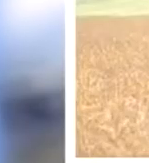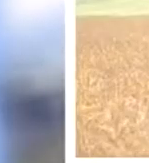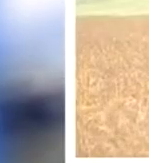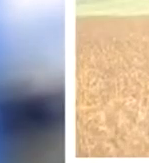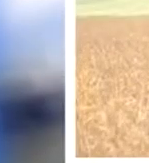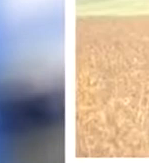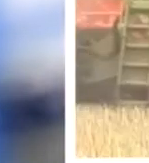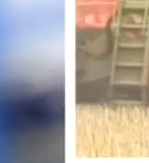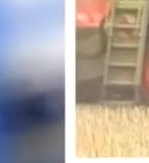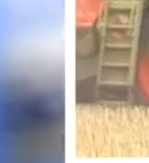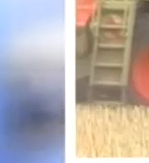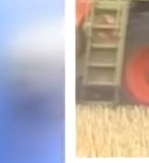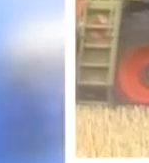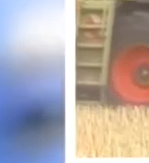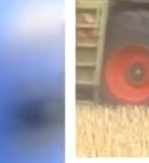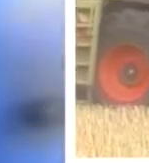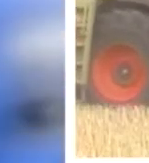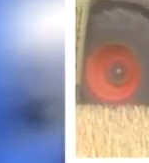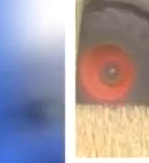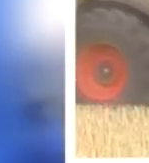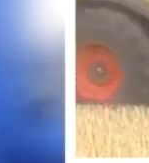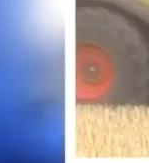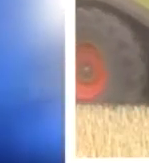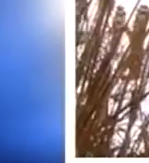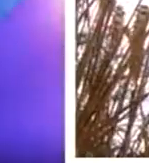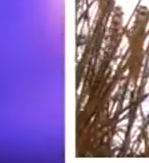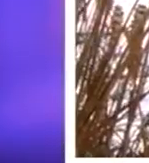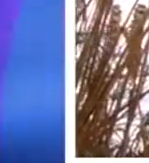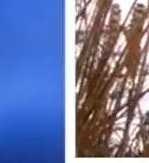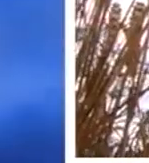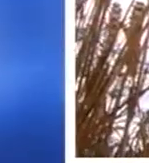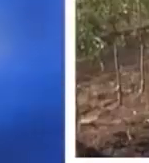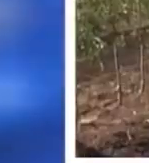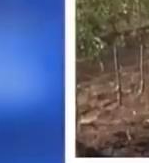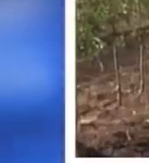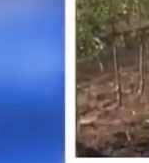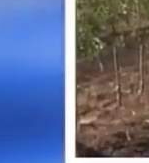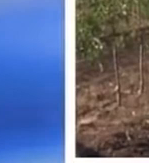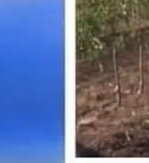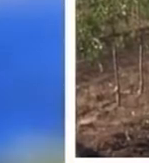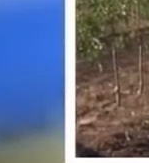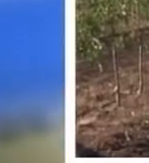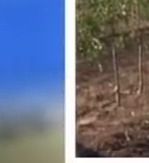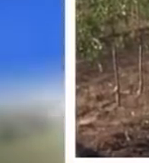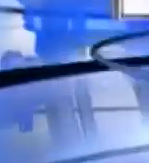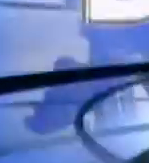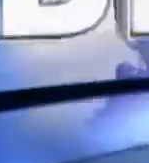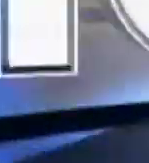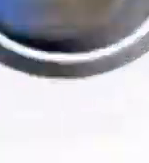У наступному році уряд пропонує закласти в держбюджеті рекордну суму на підтримку фермерських господарств – 1 мільярд